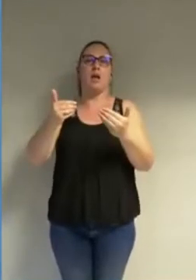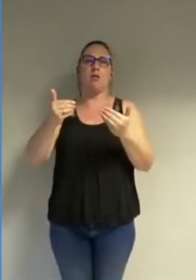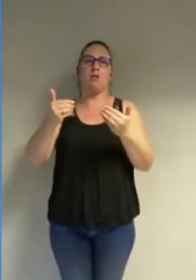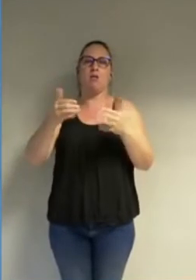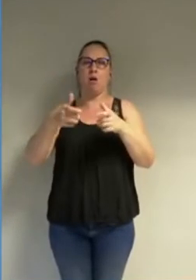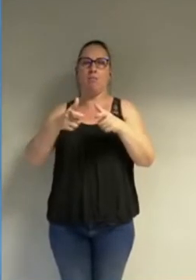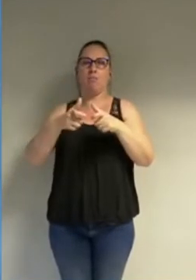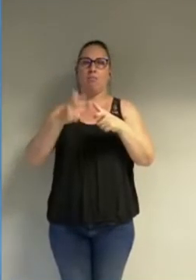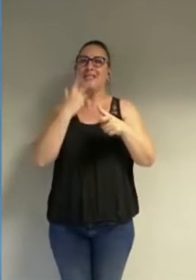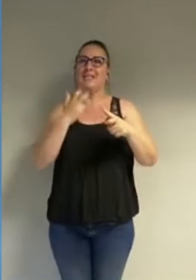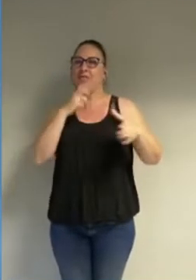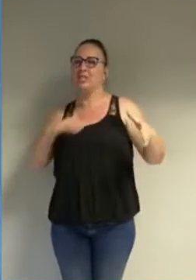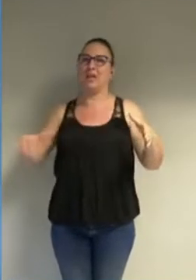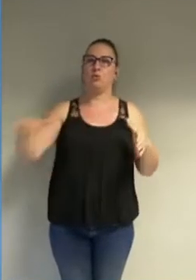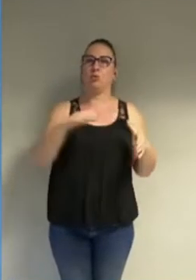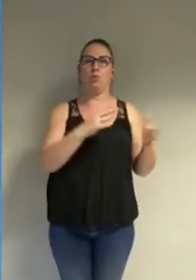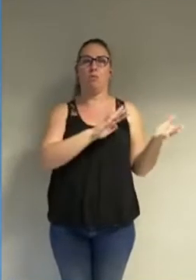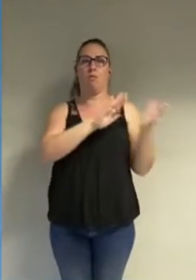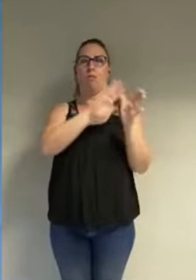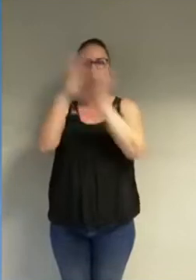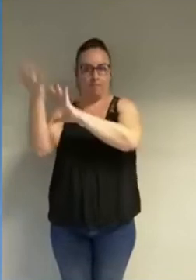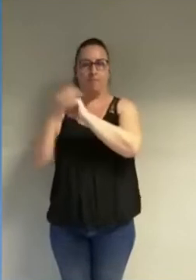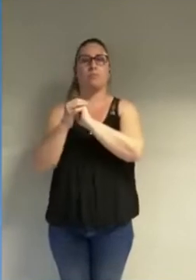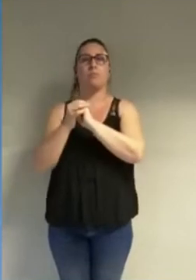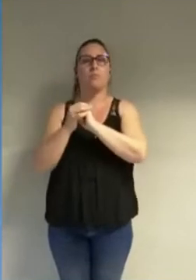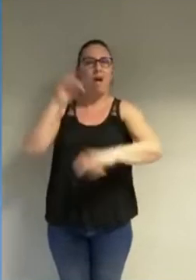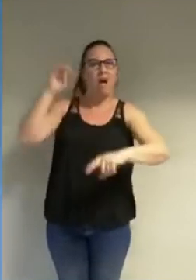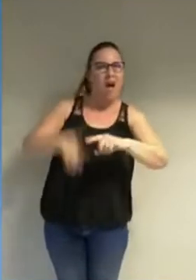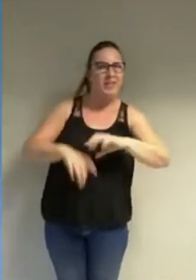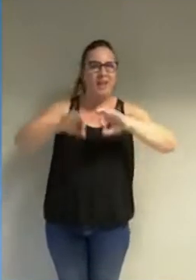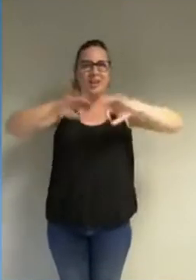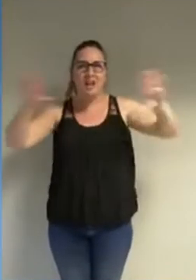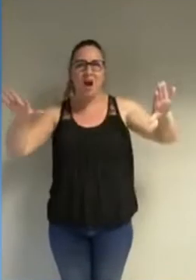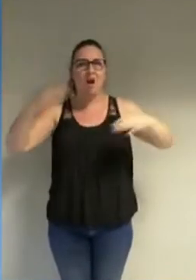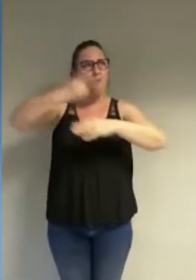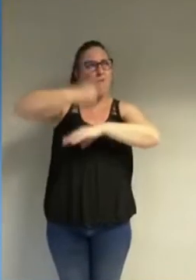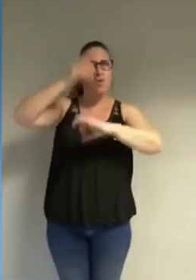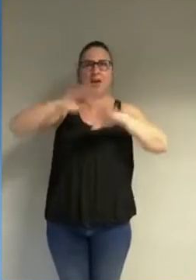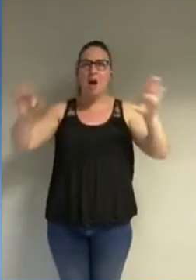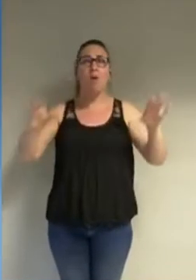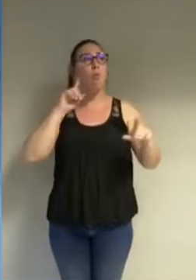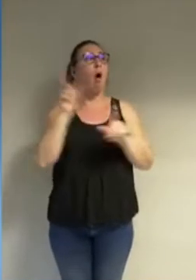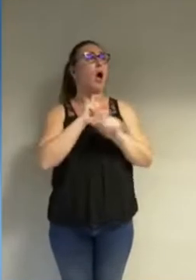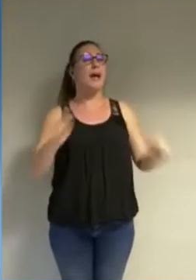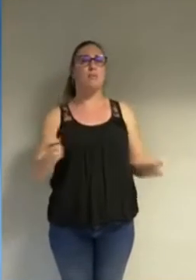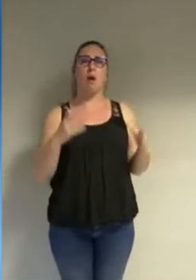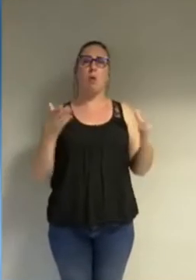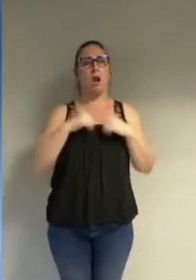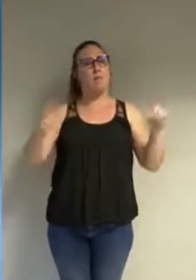en abolissant tout repère, toute frontière, tout interdit, sous prétexte de liberté individuelle, vous